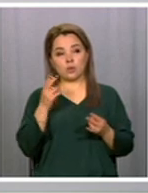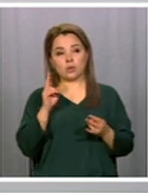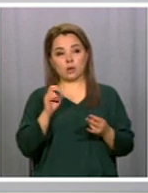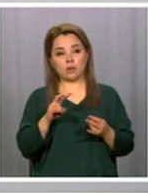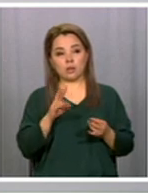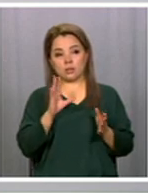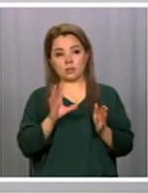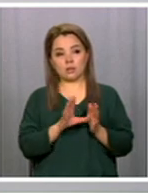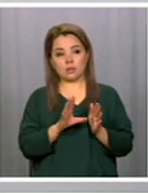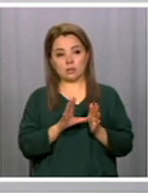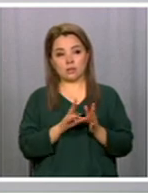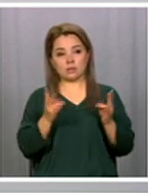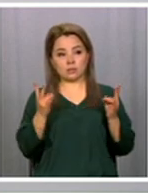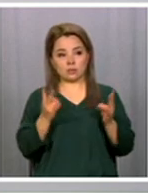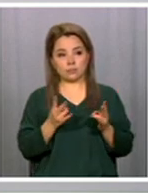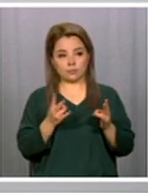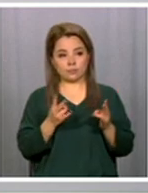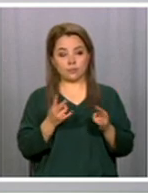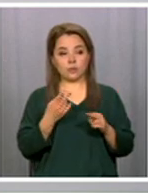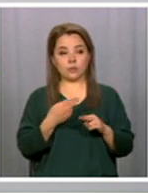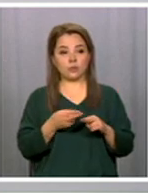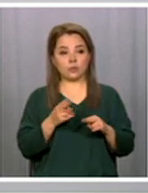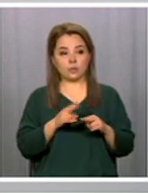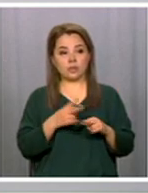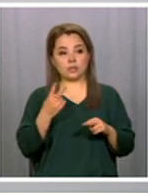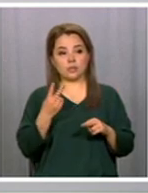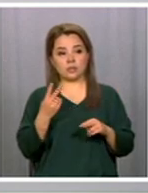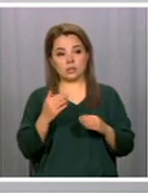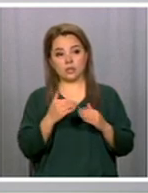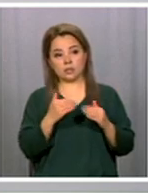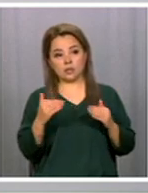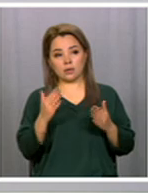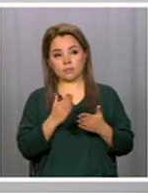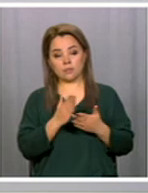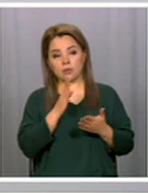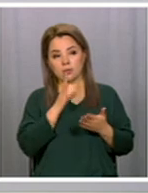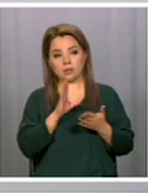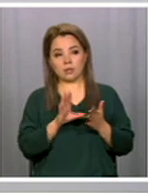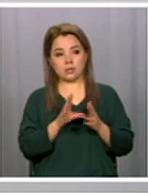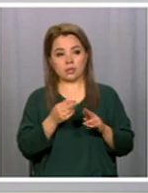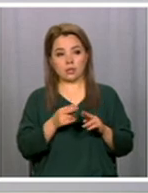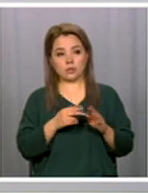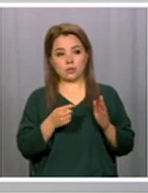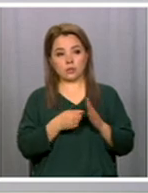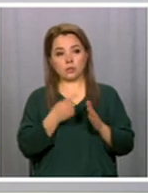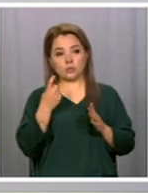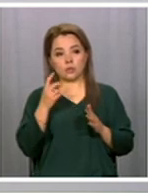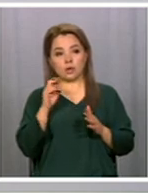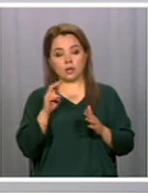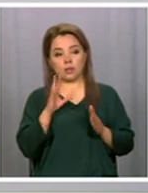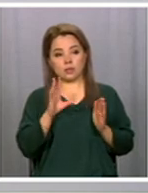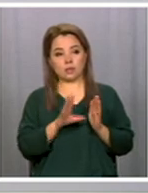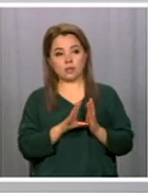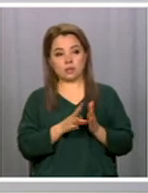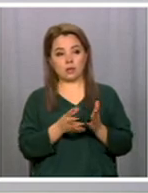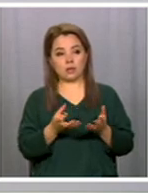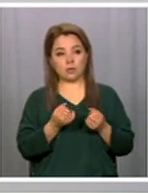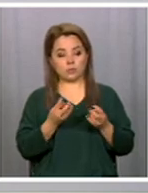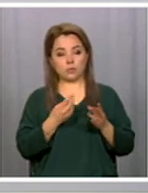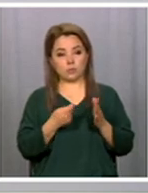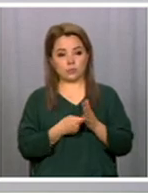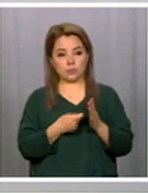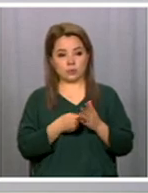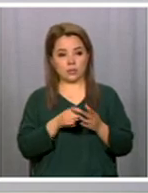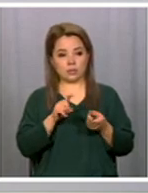кал энергия қажет. Яғни ол екінші реттік консументтерден 100 кал энергия алу керек, қорек